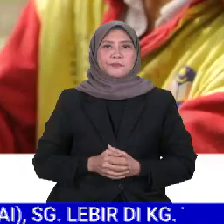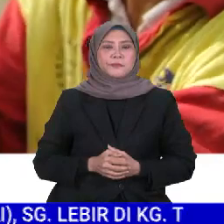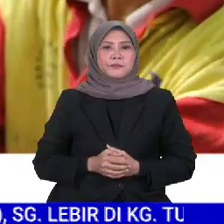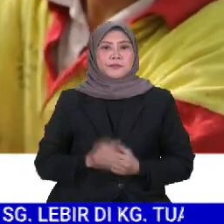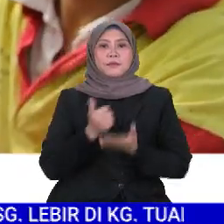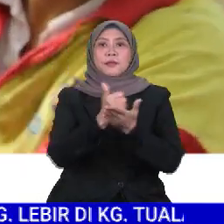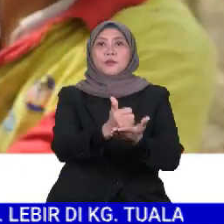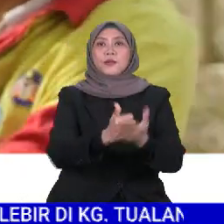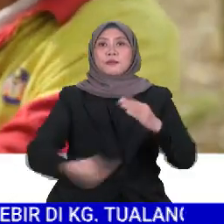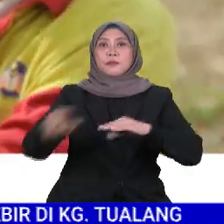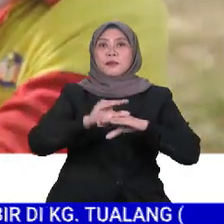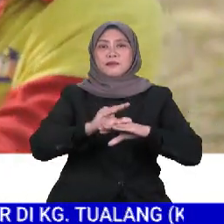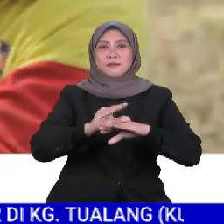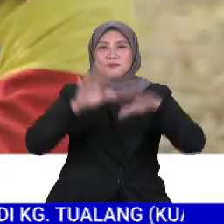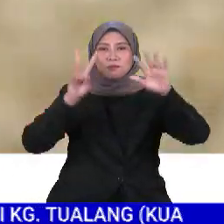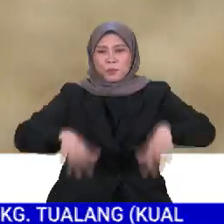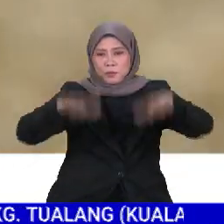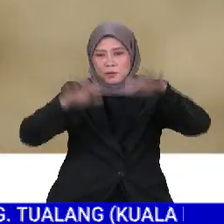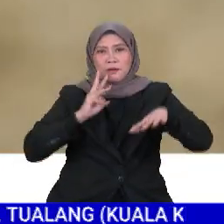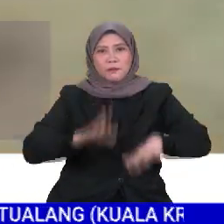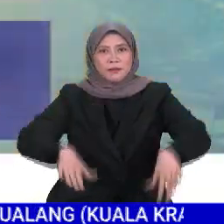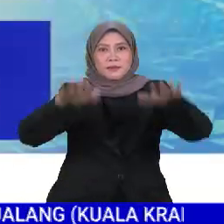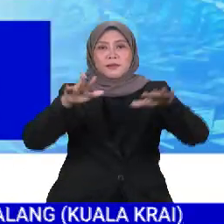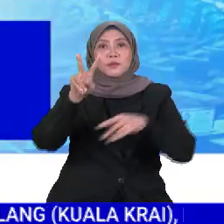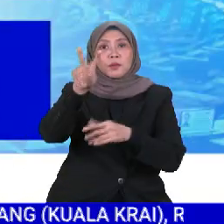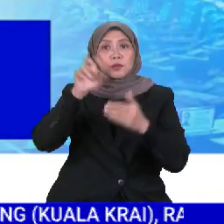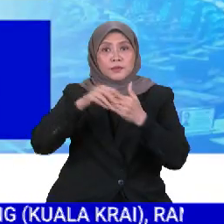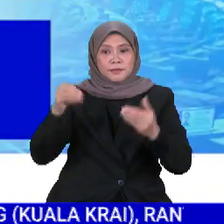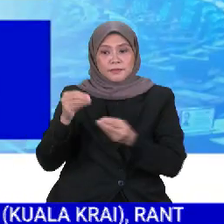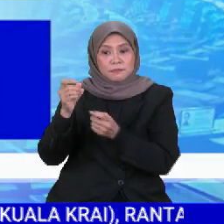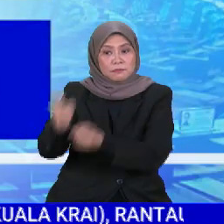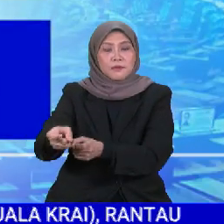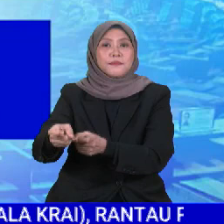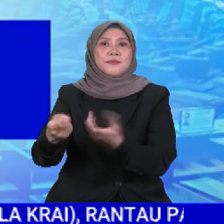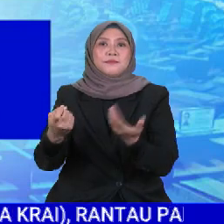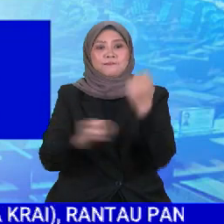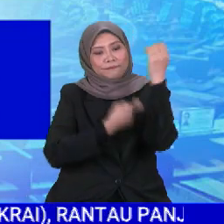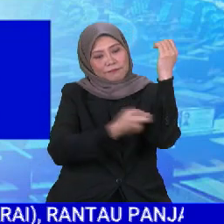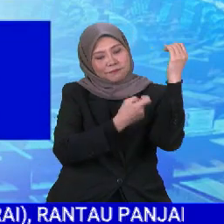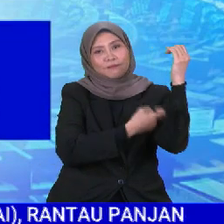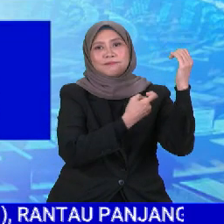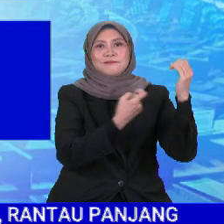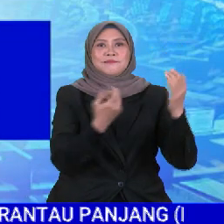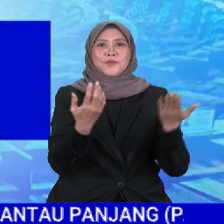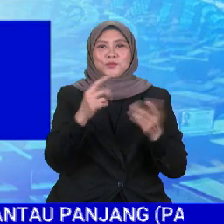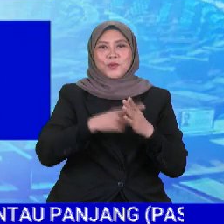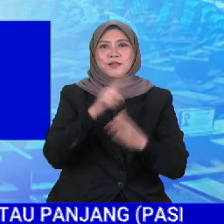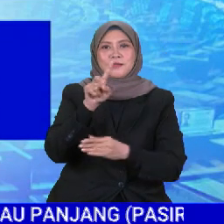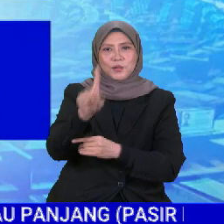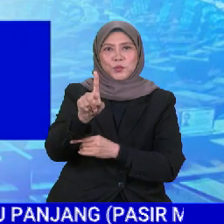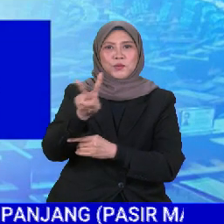Sementara itu, bantuan tambahan musim tengkujuh sebanyak RM200 akan disalur kepada pekebun kecil getah bagi Januari